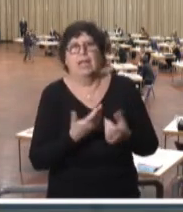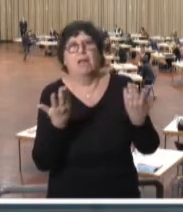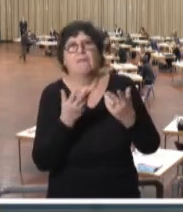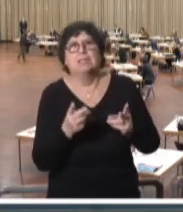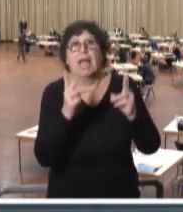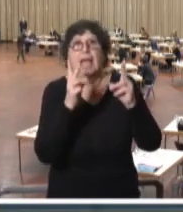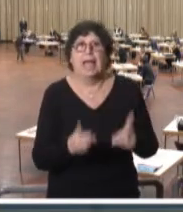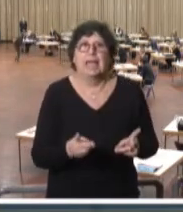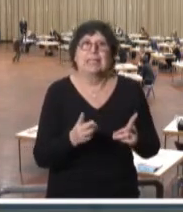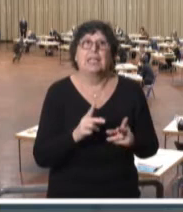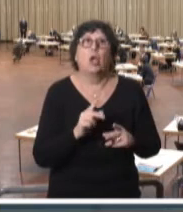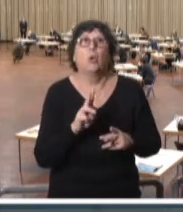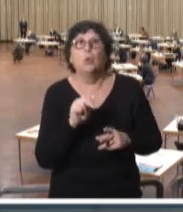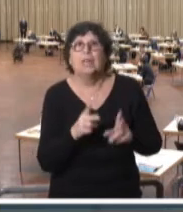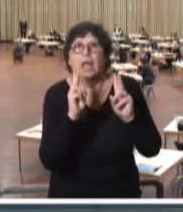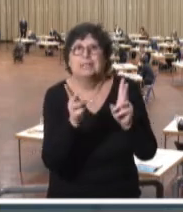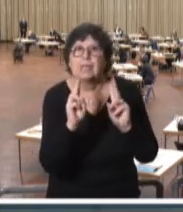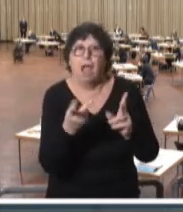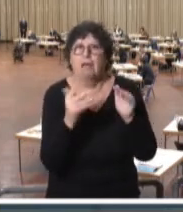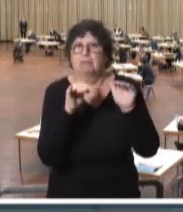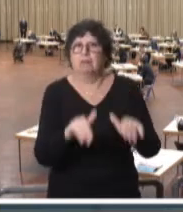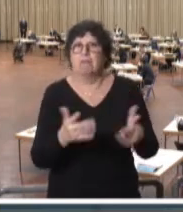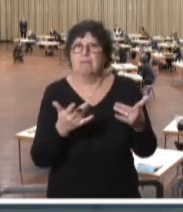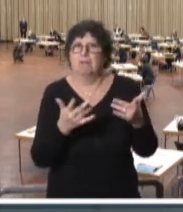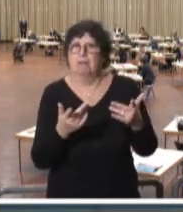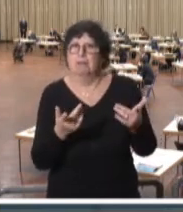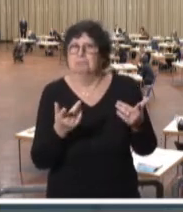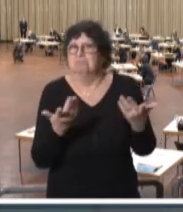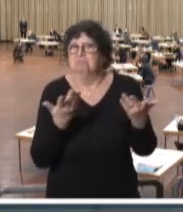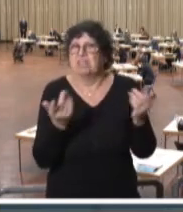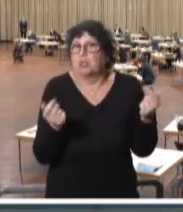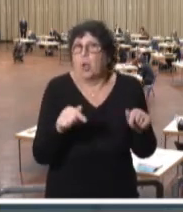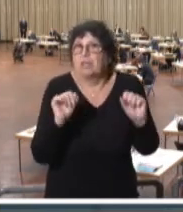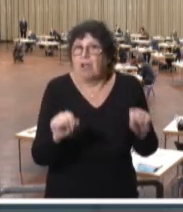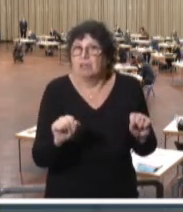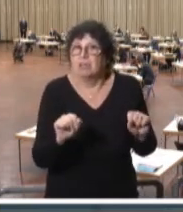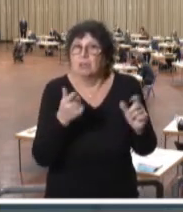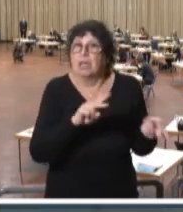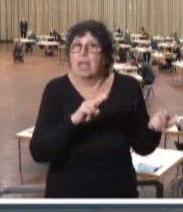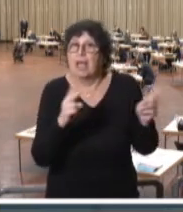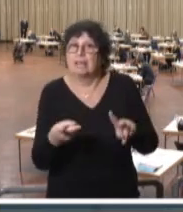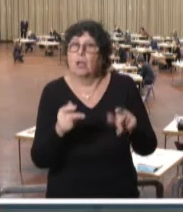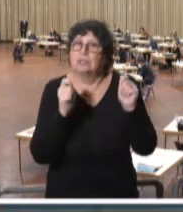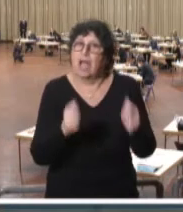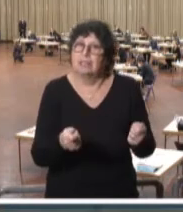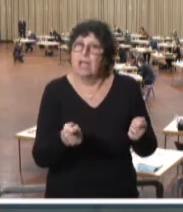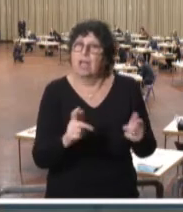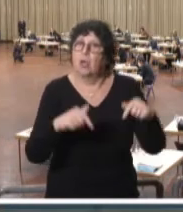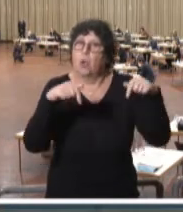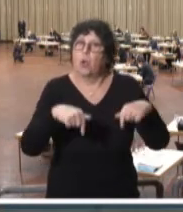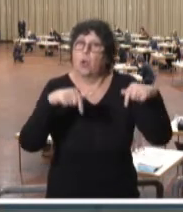rechtliche Unsicherheiten da entstehen. Und in dem Abänderungsantrag, den Sie